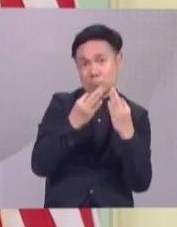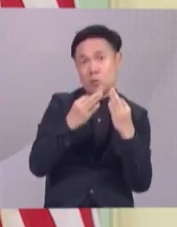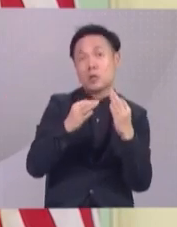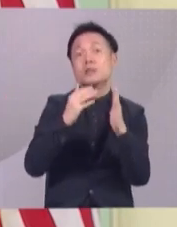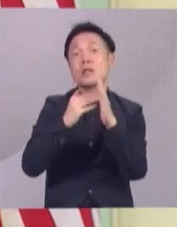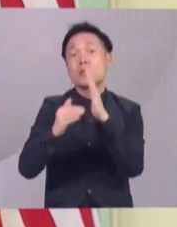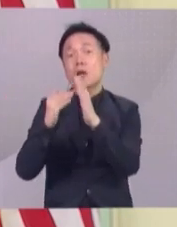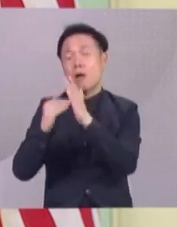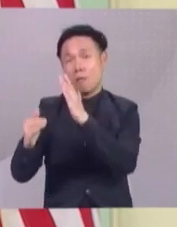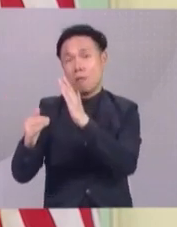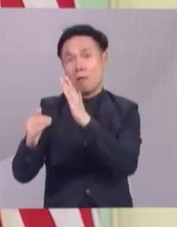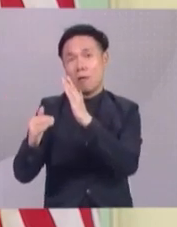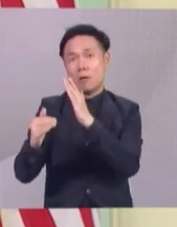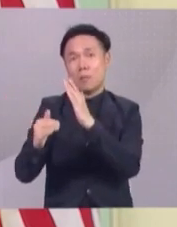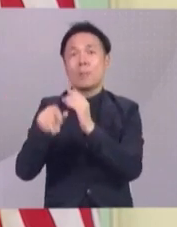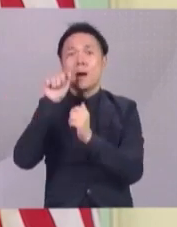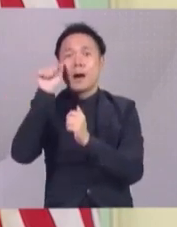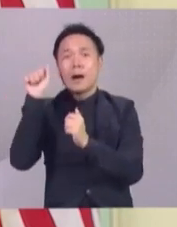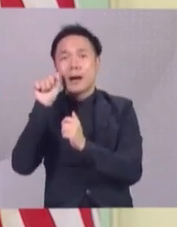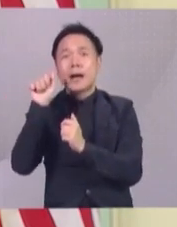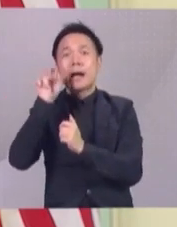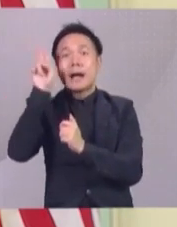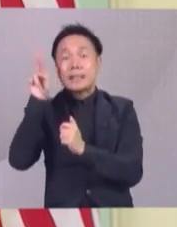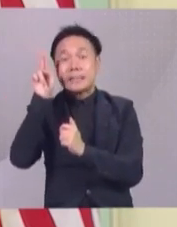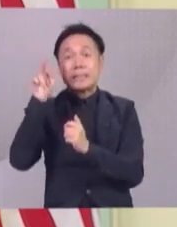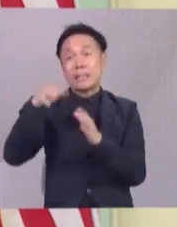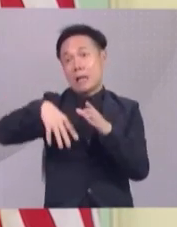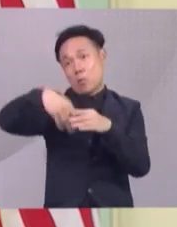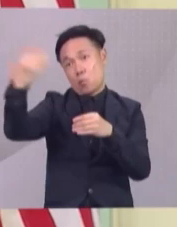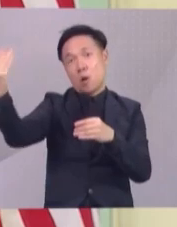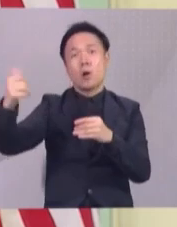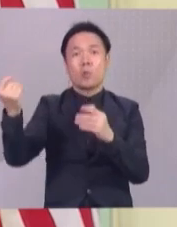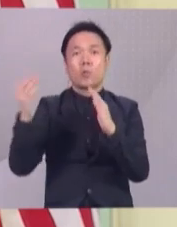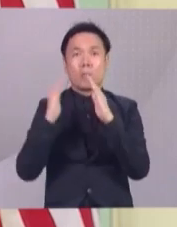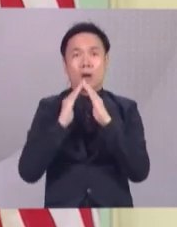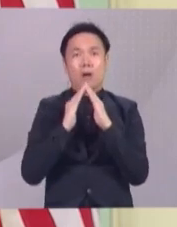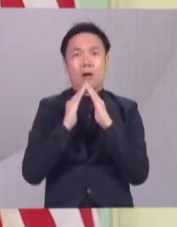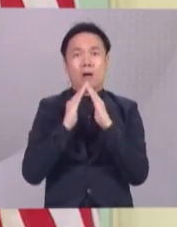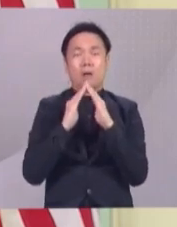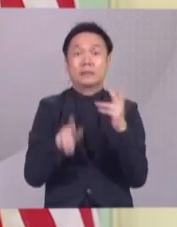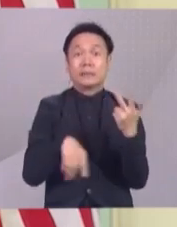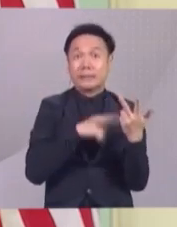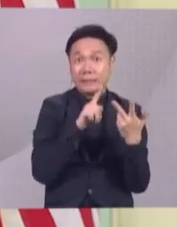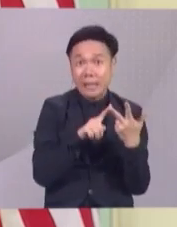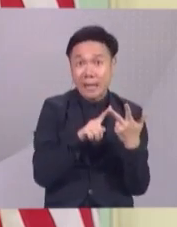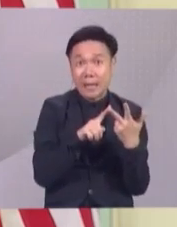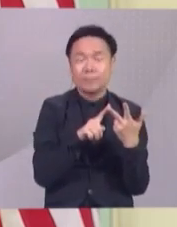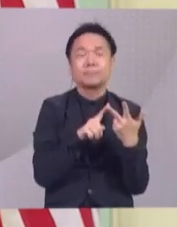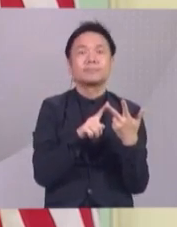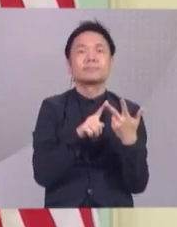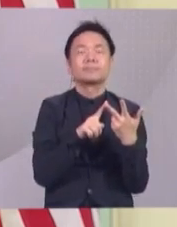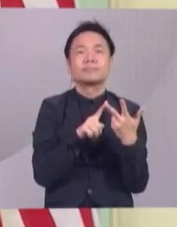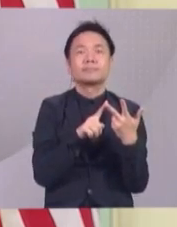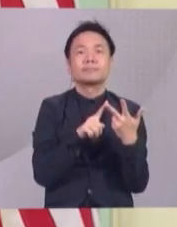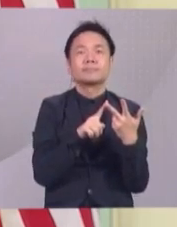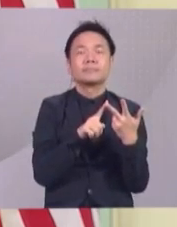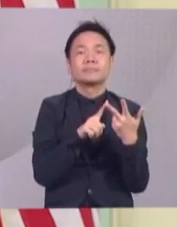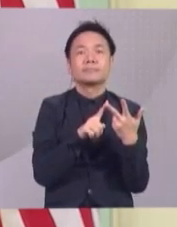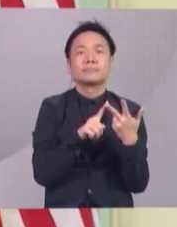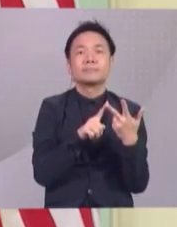tapi bukan daripada dalam rumah tu. Soalan ketiga ialah sama ada mereka ingin berhari raya